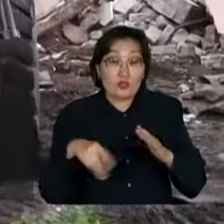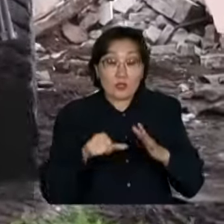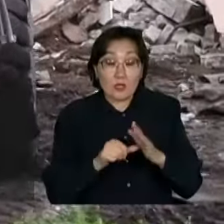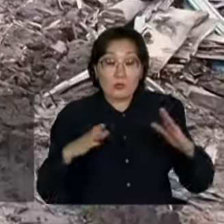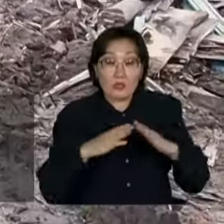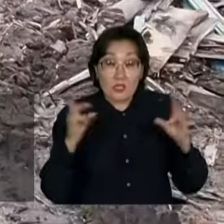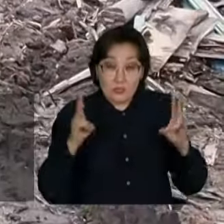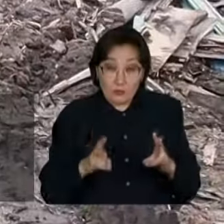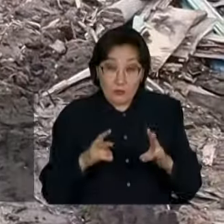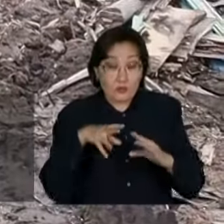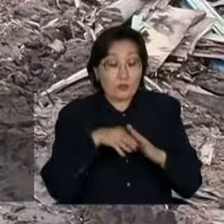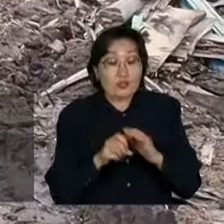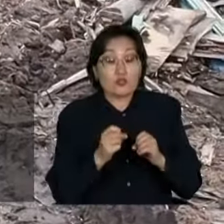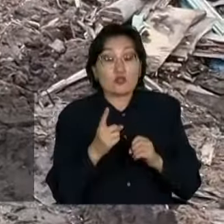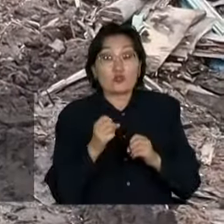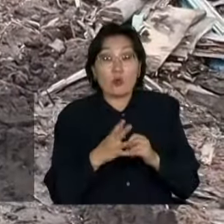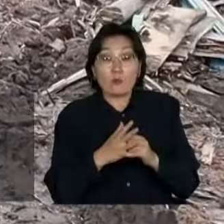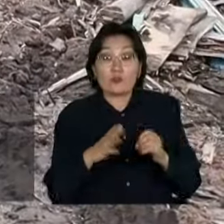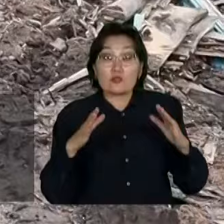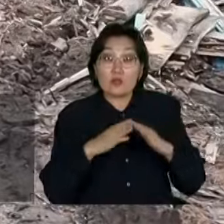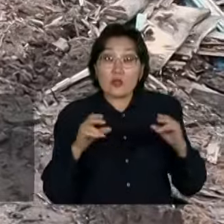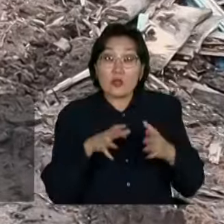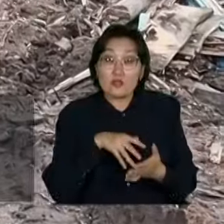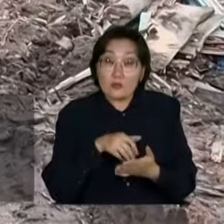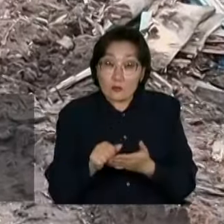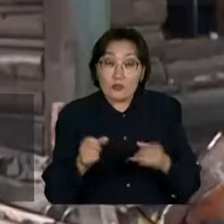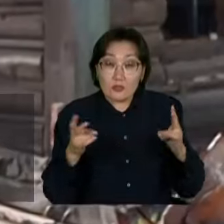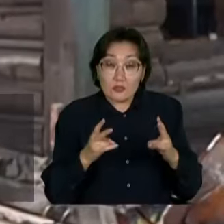нысан зақымданса, оның 115-і апатты деп танылған.